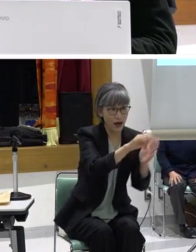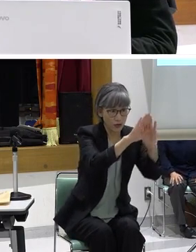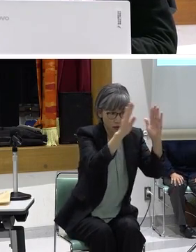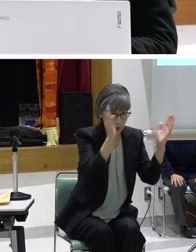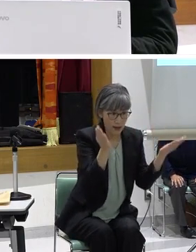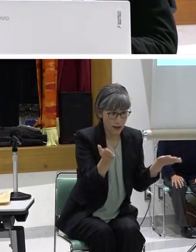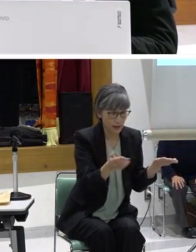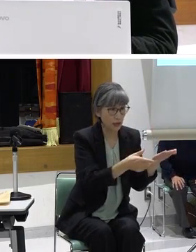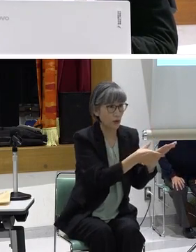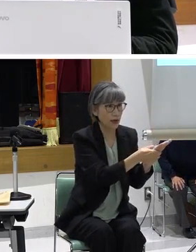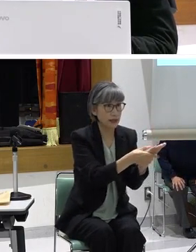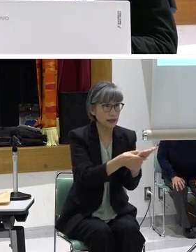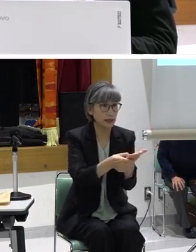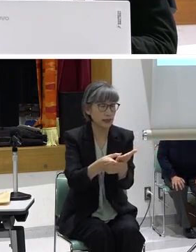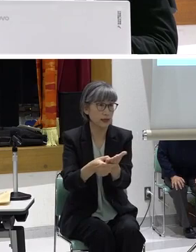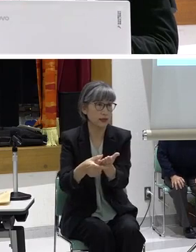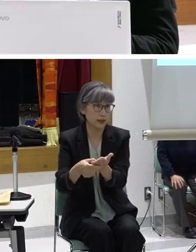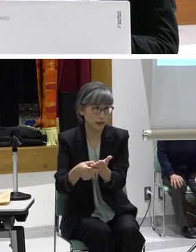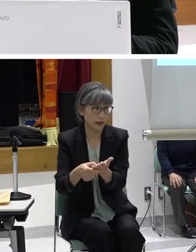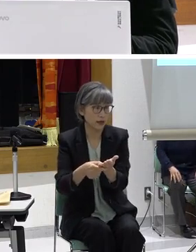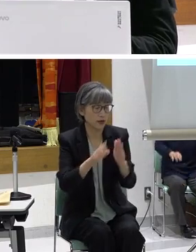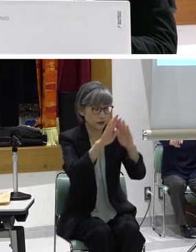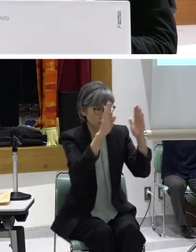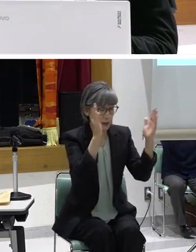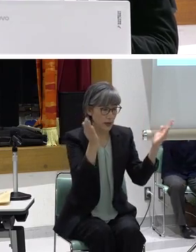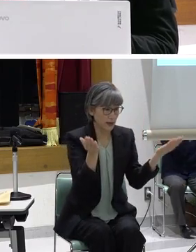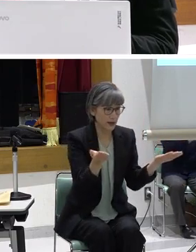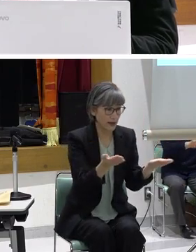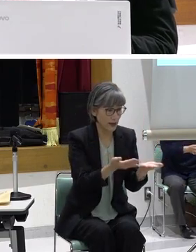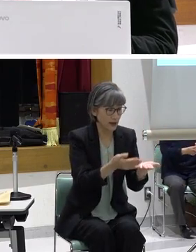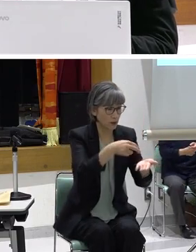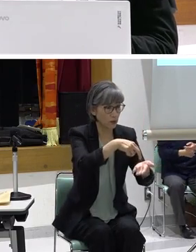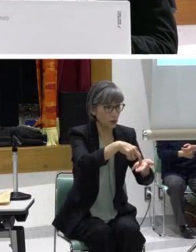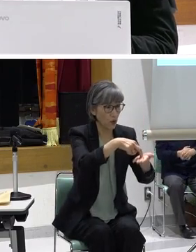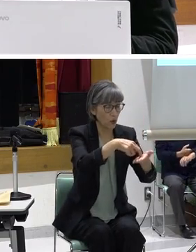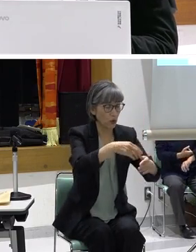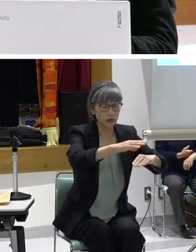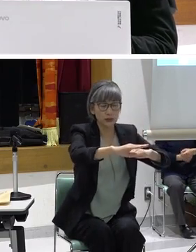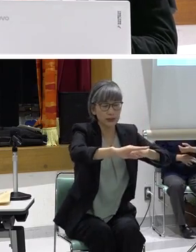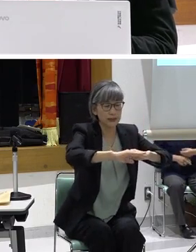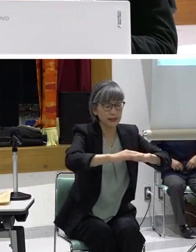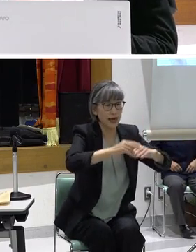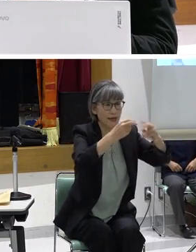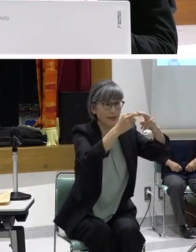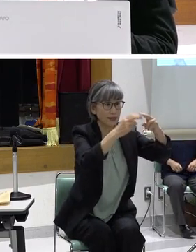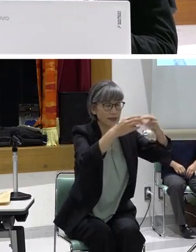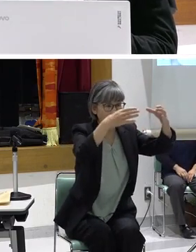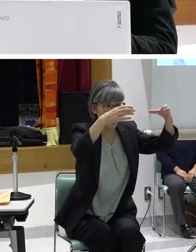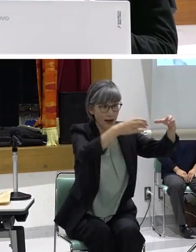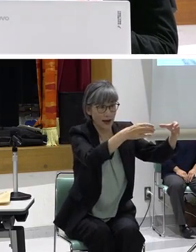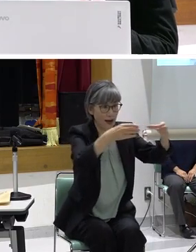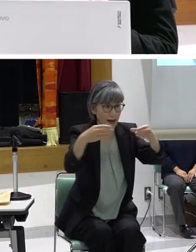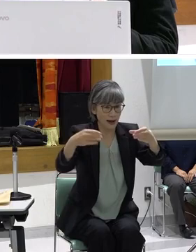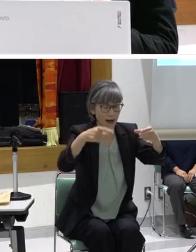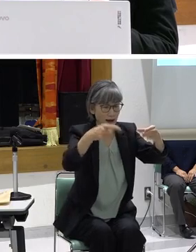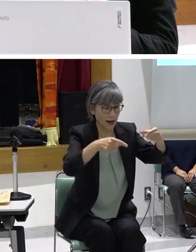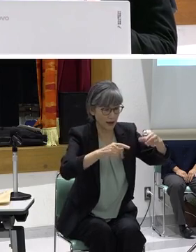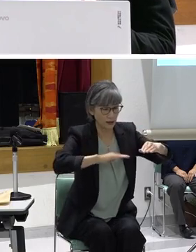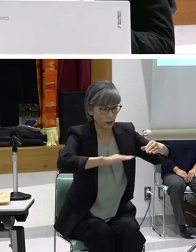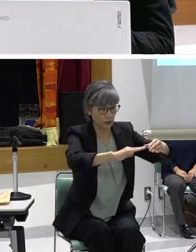駅、全ての乗降口の段差と隙間がなくなってるんです。だ